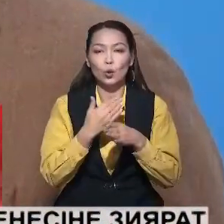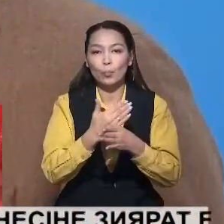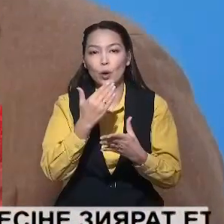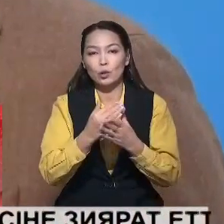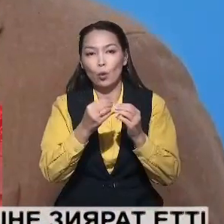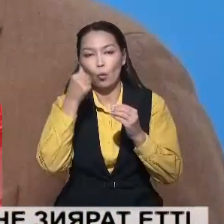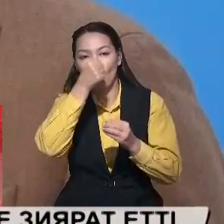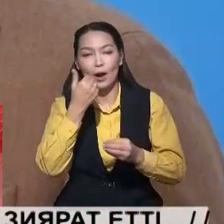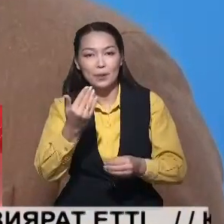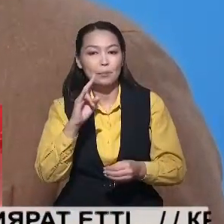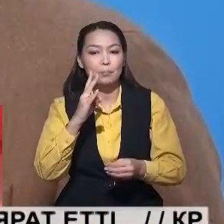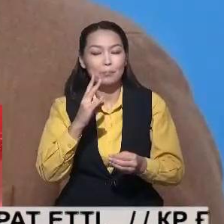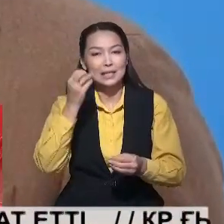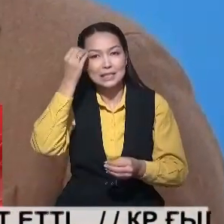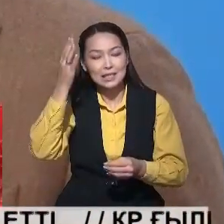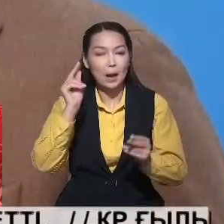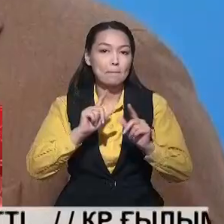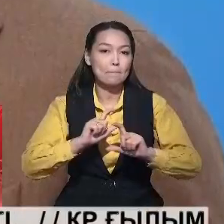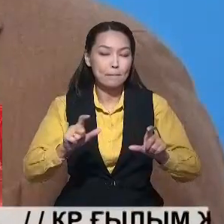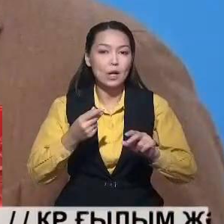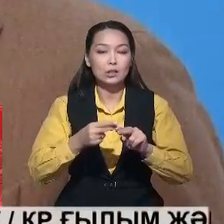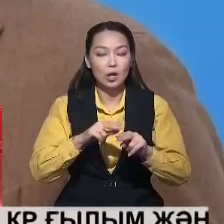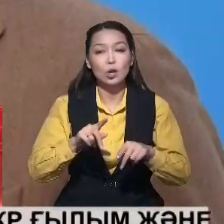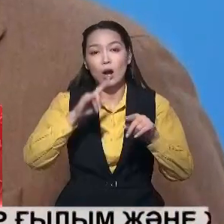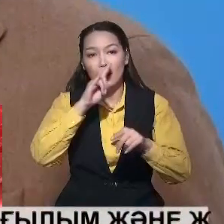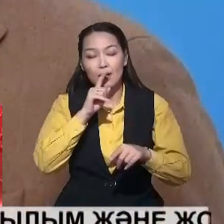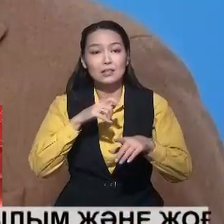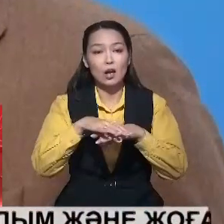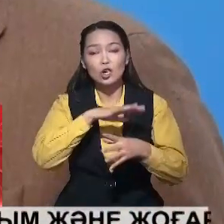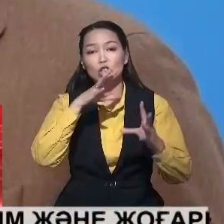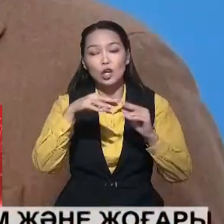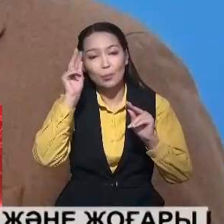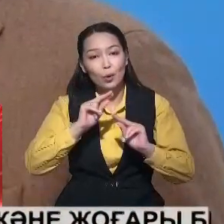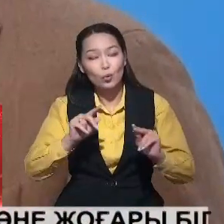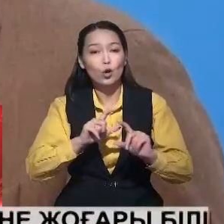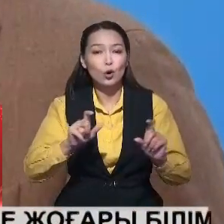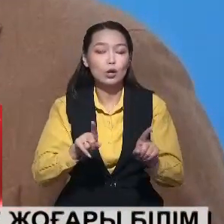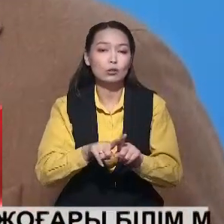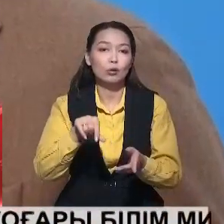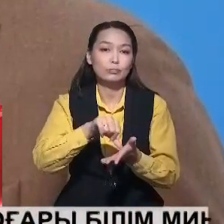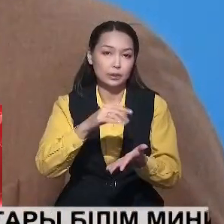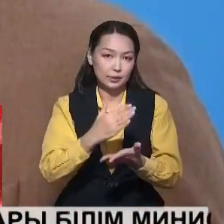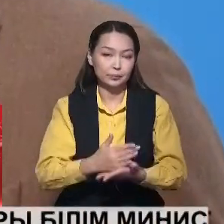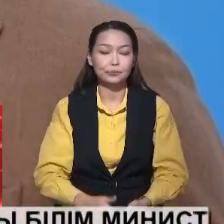бері Назарбаев зияткерлік мектептері бұл тәсілді отандық барлық жалпы білім беретін мектептерге енгізіп отыр.